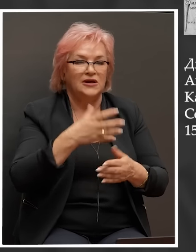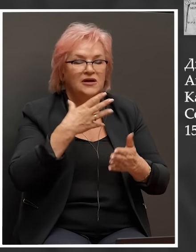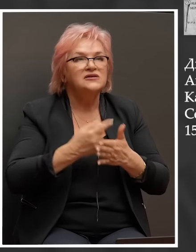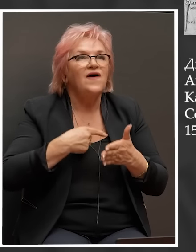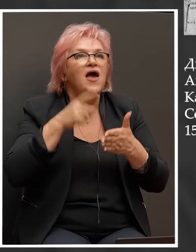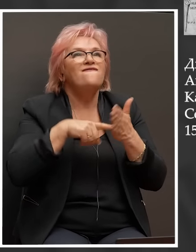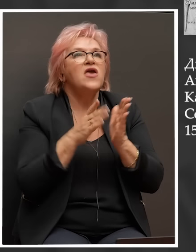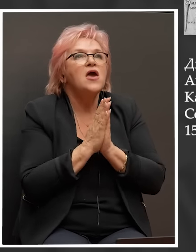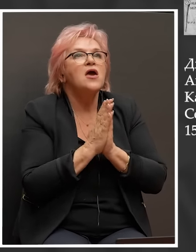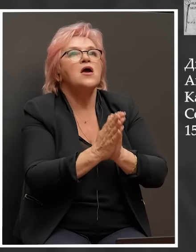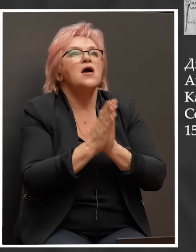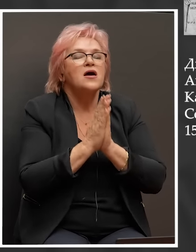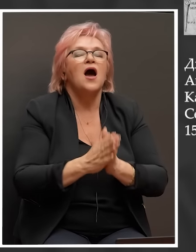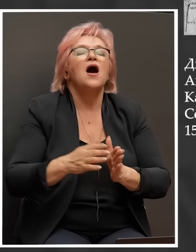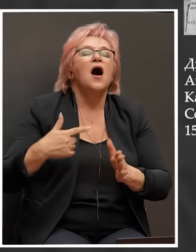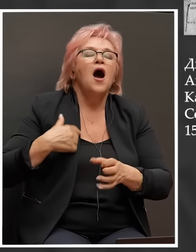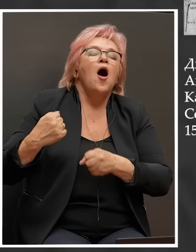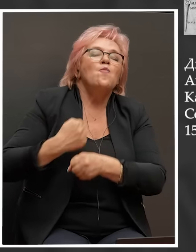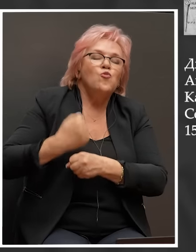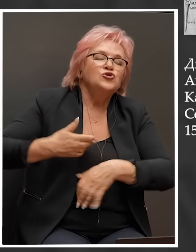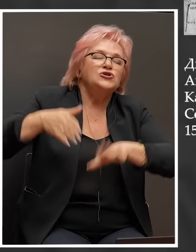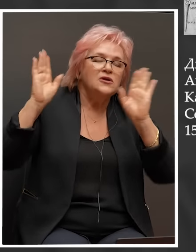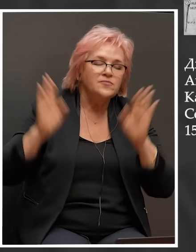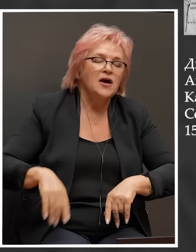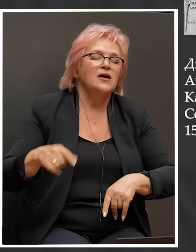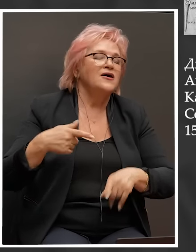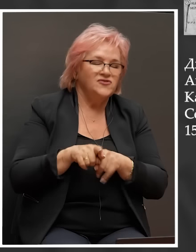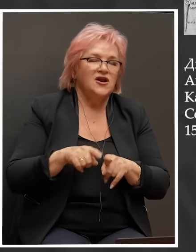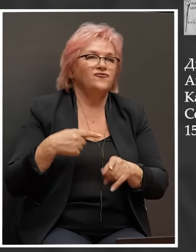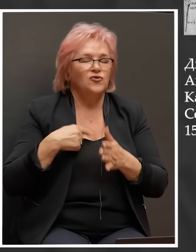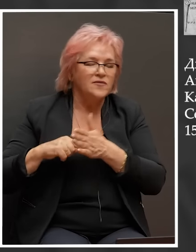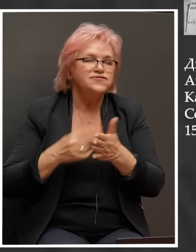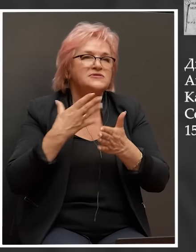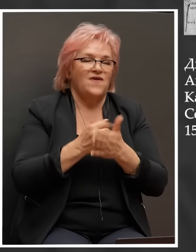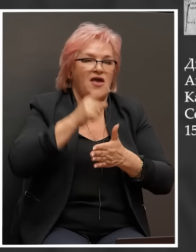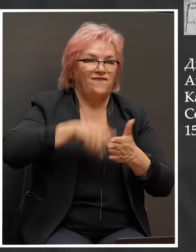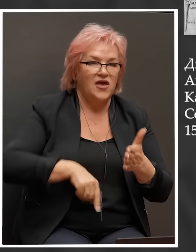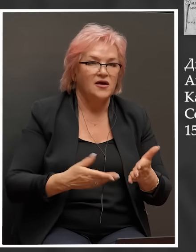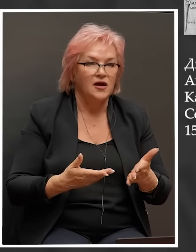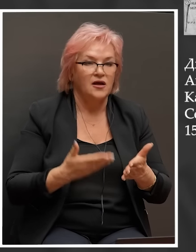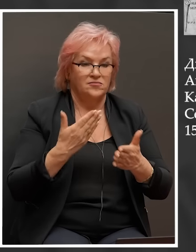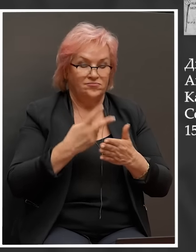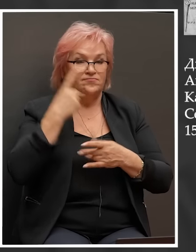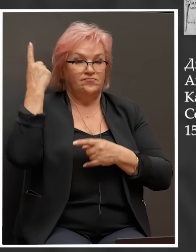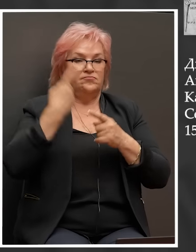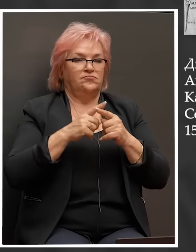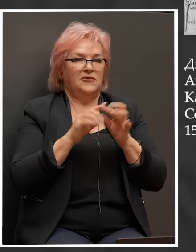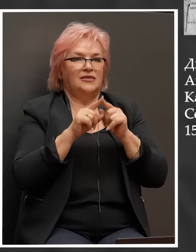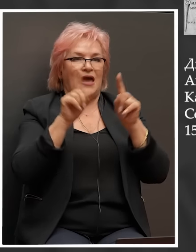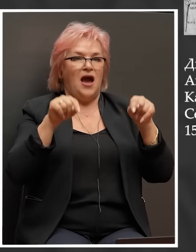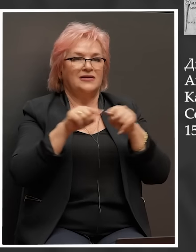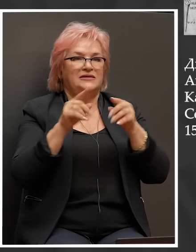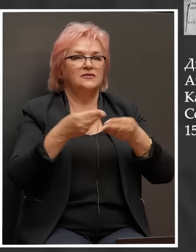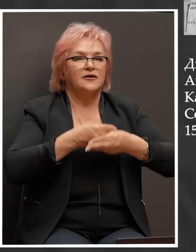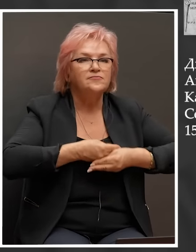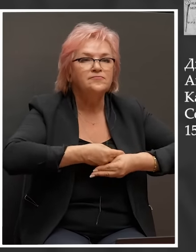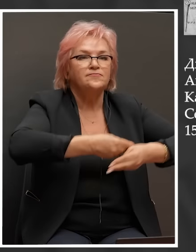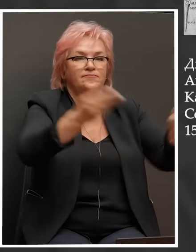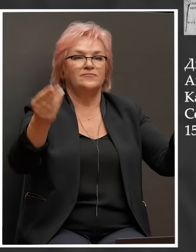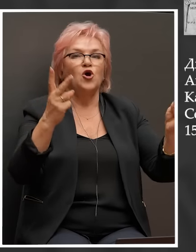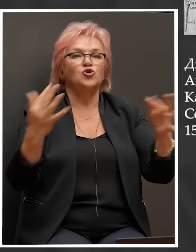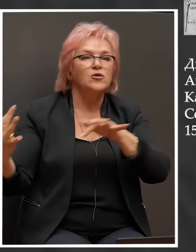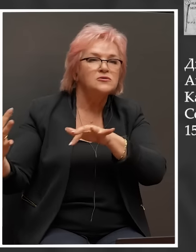веру стоически принимали достаточно мученическую смерть. Вот на этой прекрасной картинке, а такие картинки раздавали паломникам